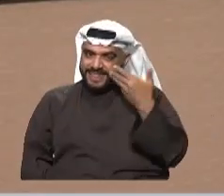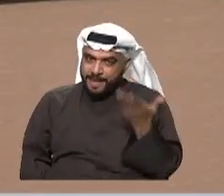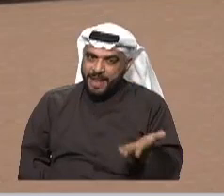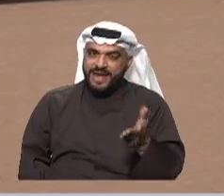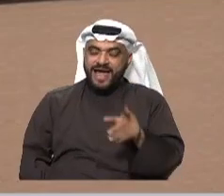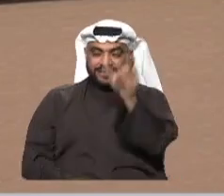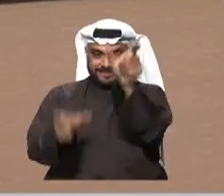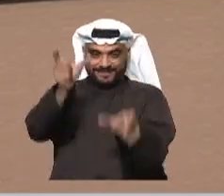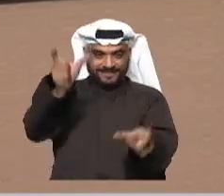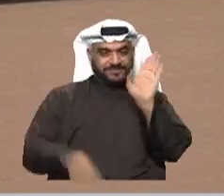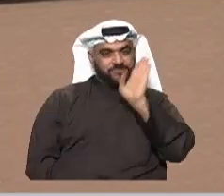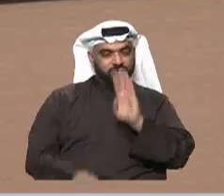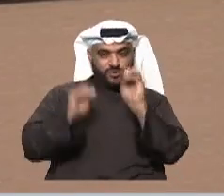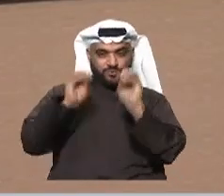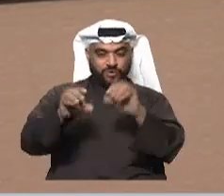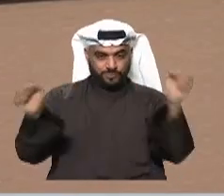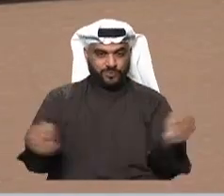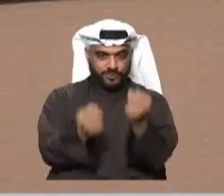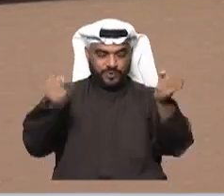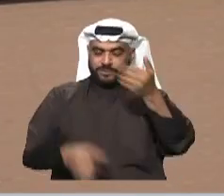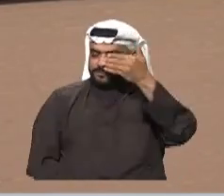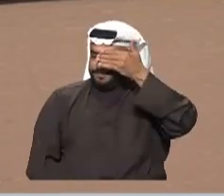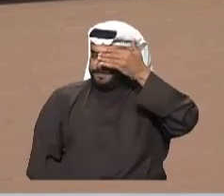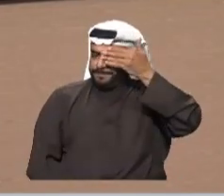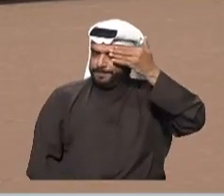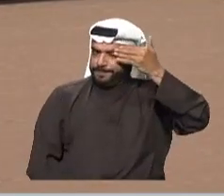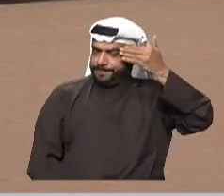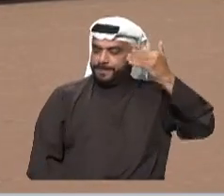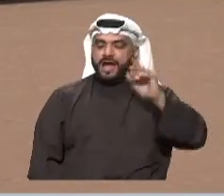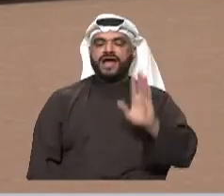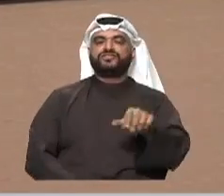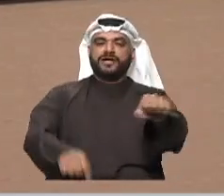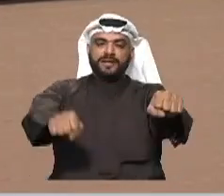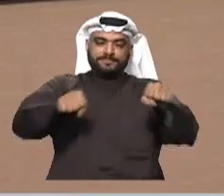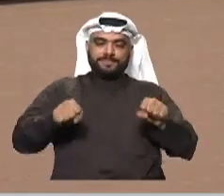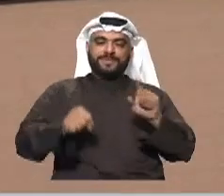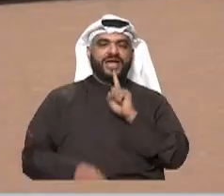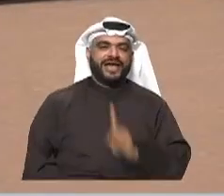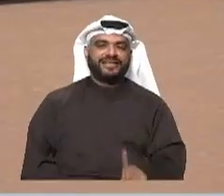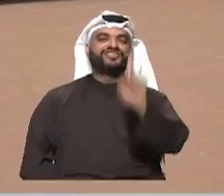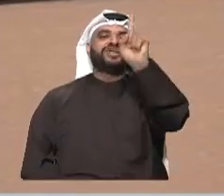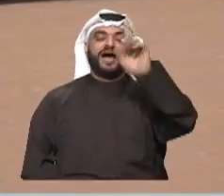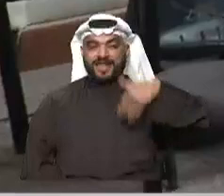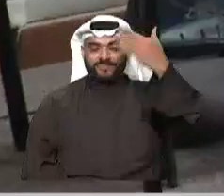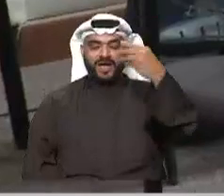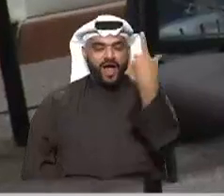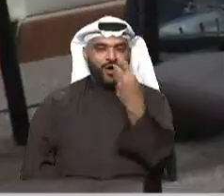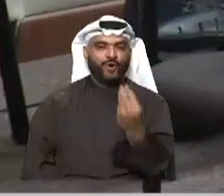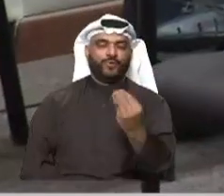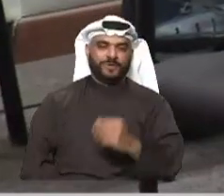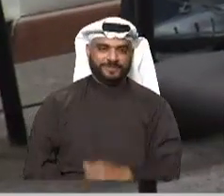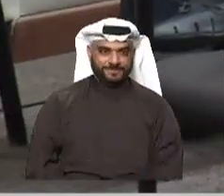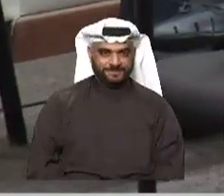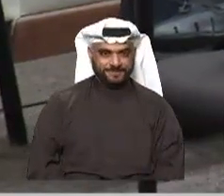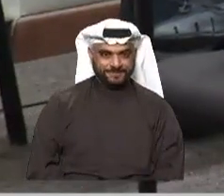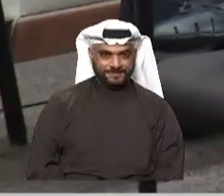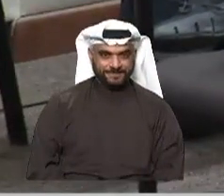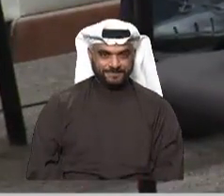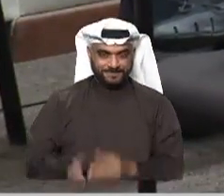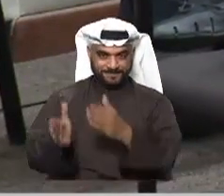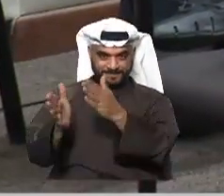همم الموجودين من همم المكتبه وغير المكتبه وان شاء الله القادم اجمل باذن الله